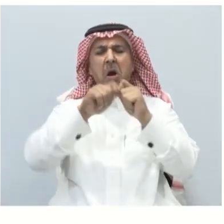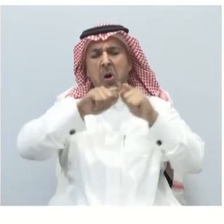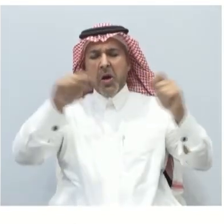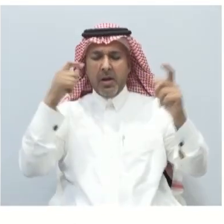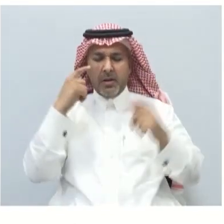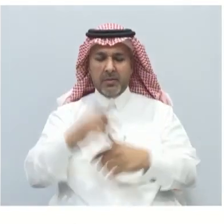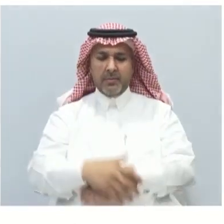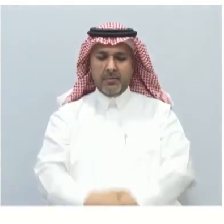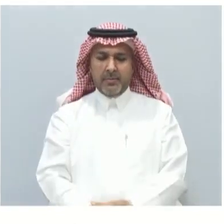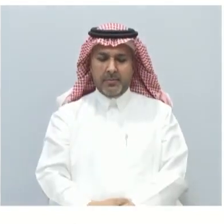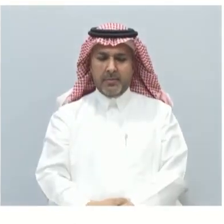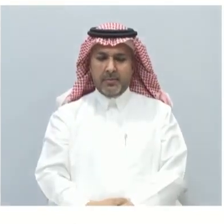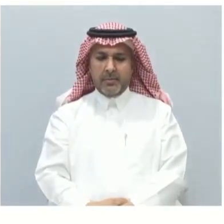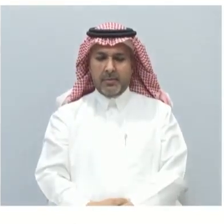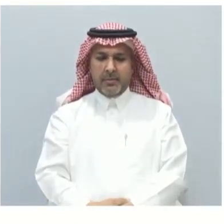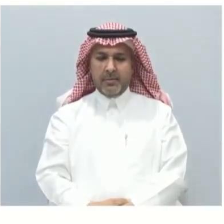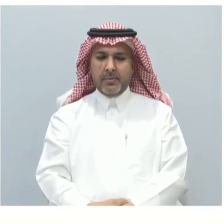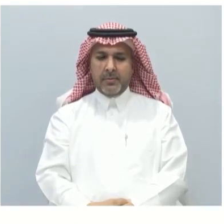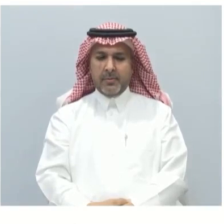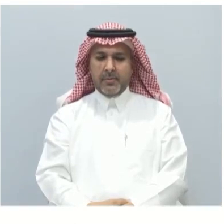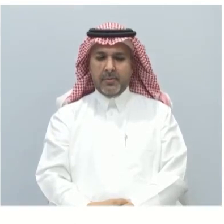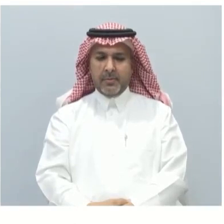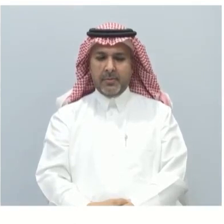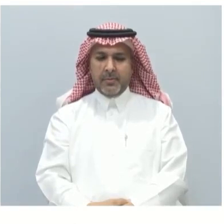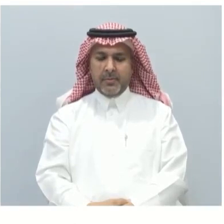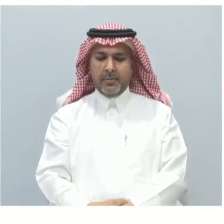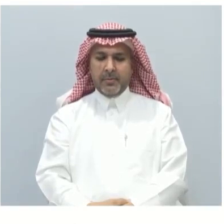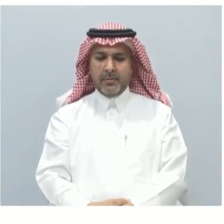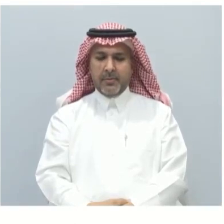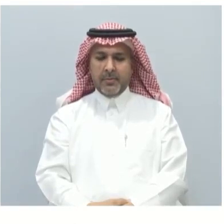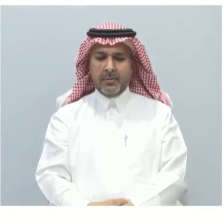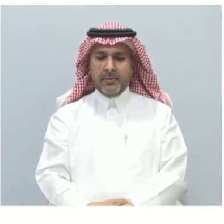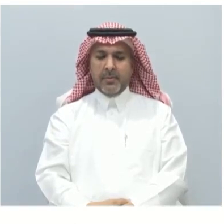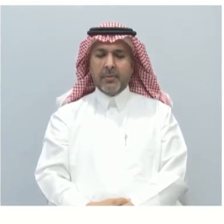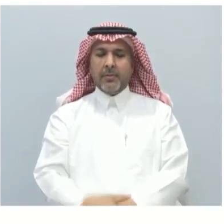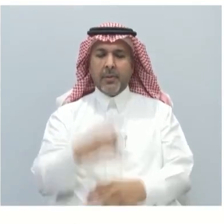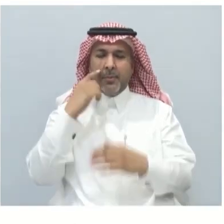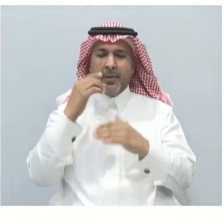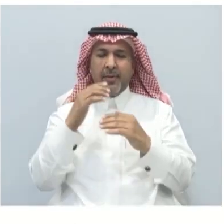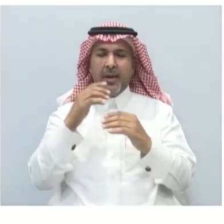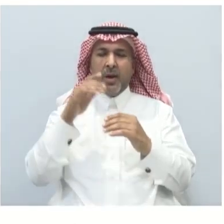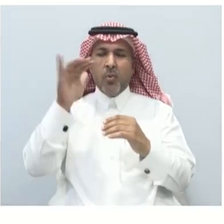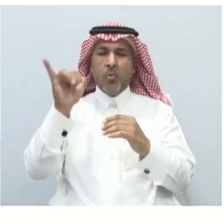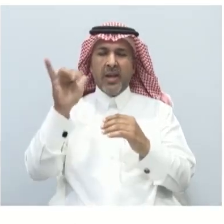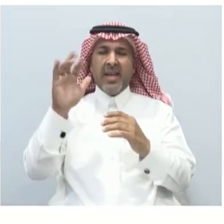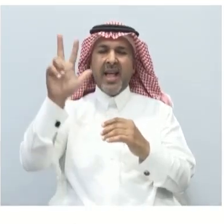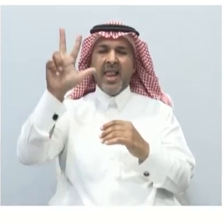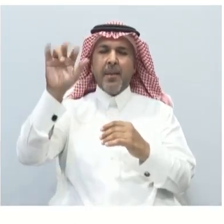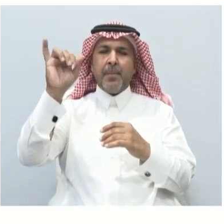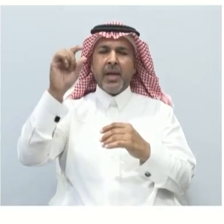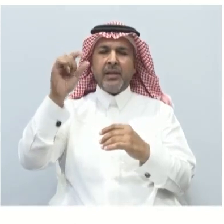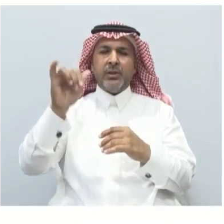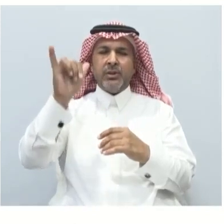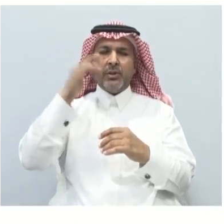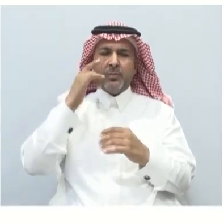نكتبها هنا المجال هو ار والمدى لو لاحظنا المدى راح يبدا